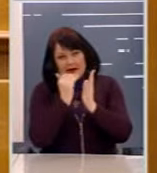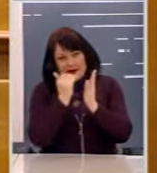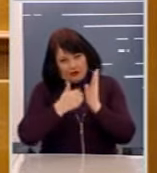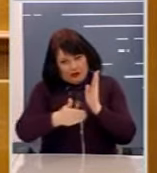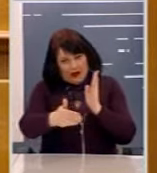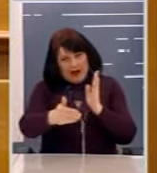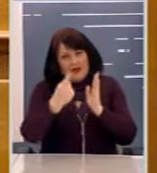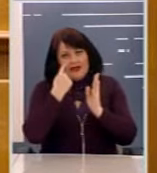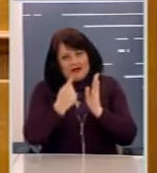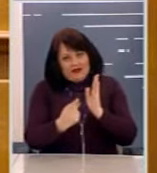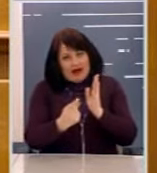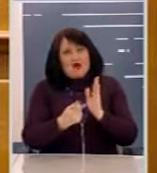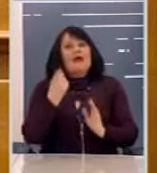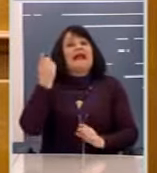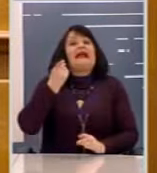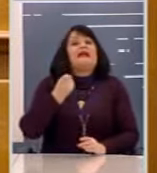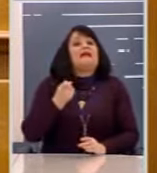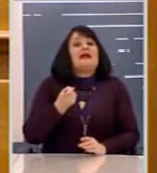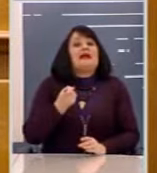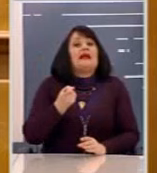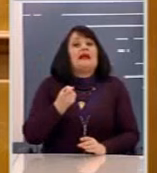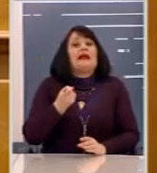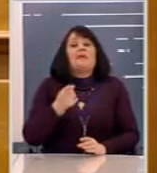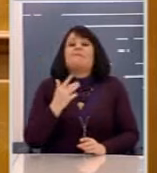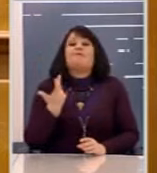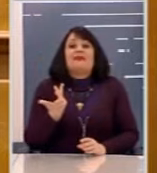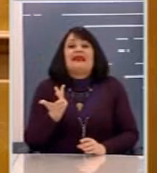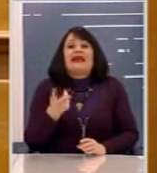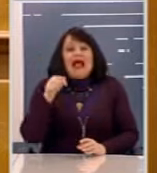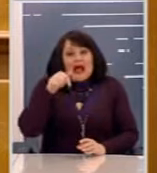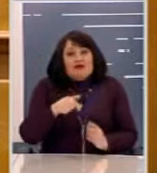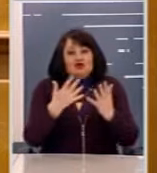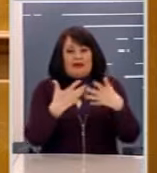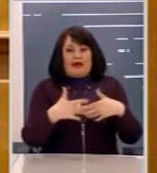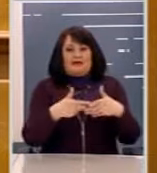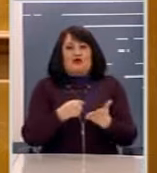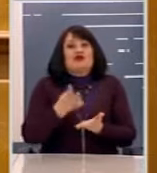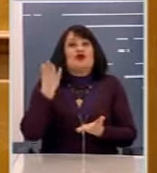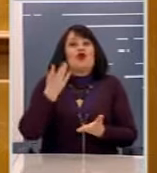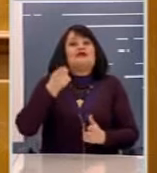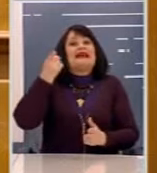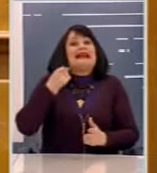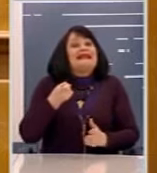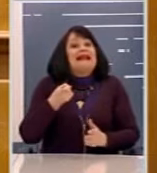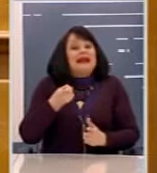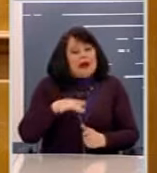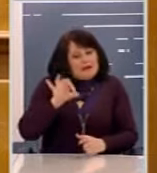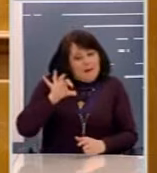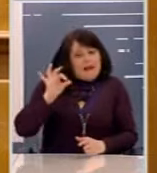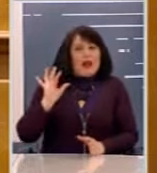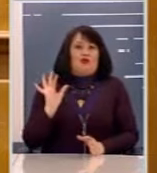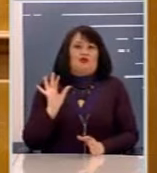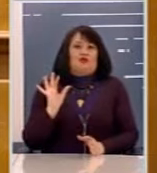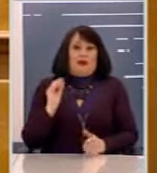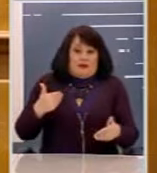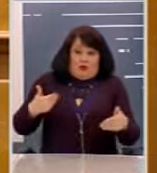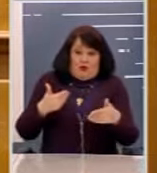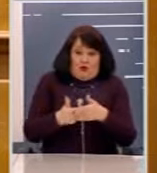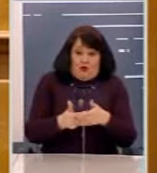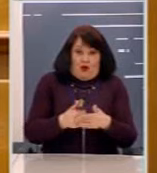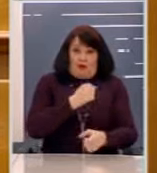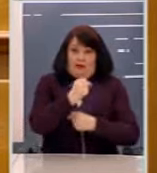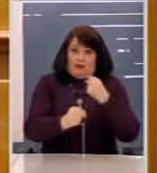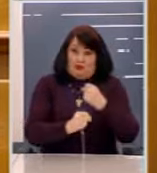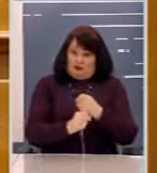εισαγωγή και κριτηρίων HTA, αυτός είναι ο μηχανισμός αξιολόγησης, και σιγά σιγά μέχρι το τέλος του χρόνου, όπως έχουμε